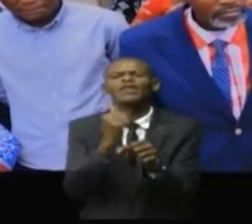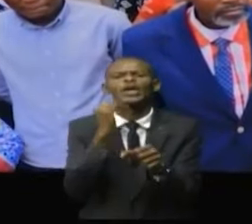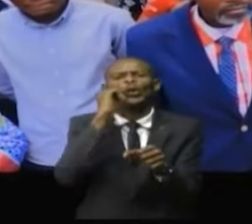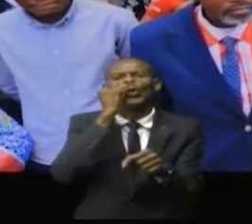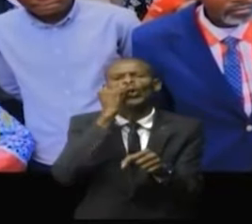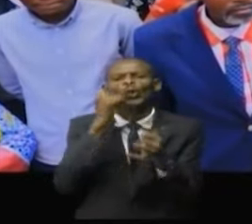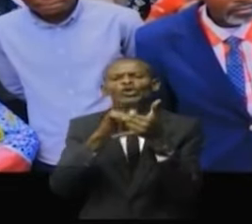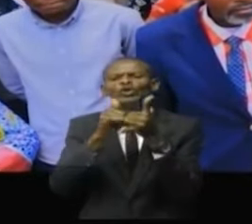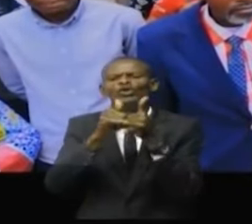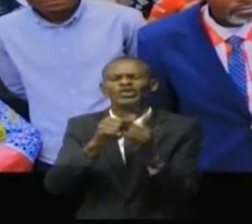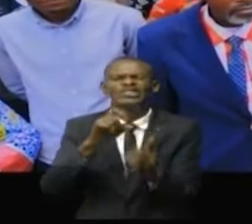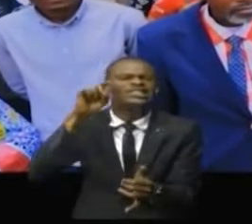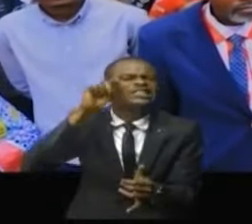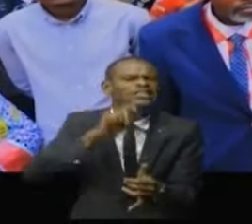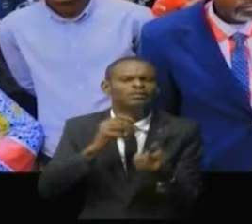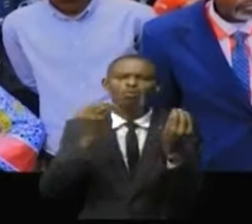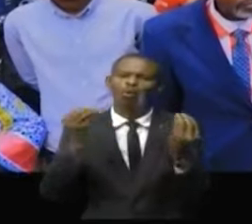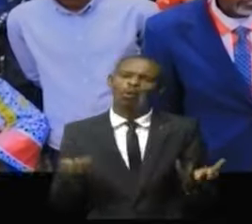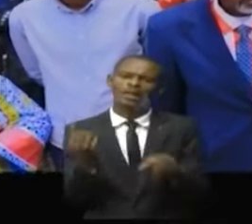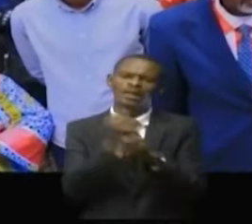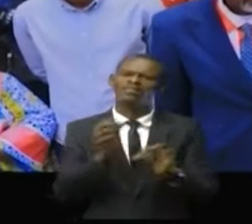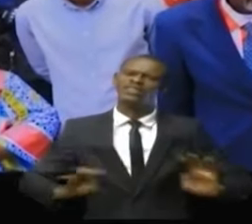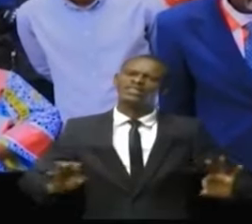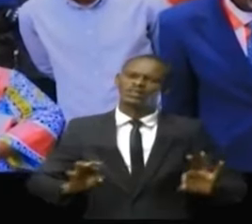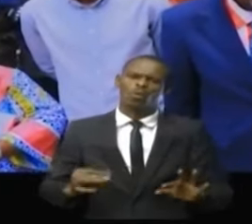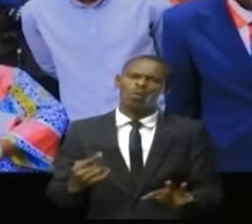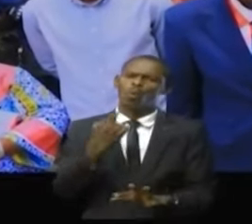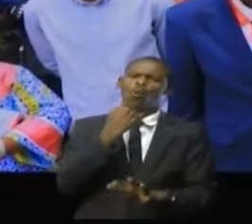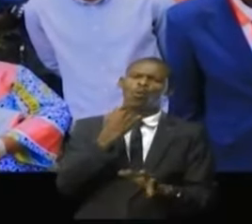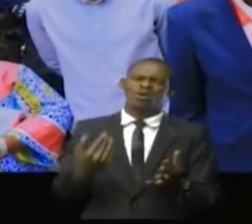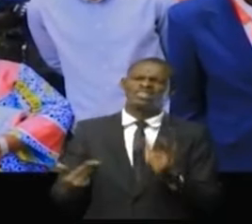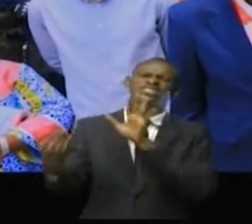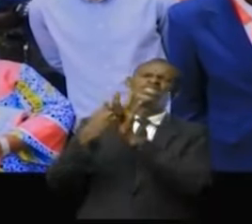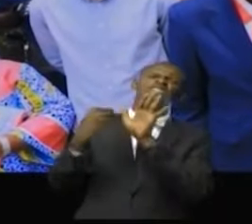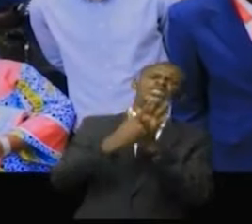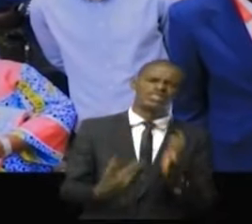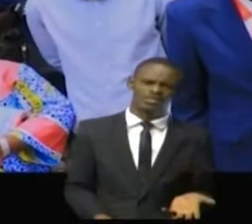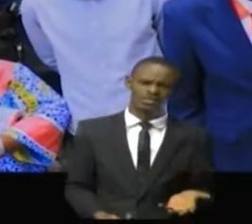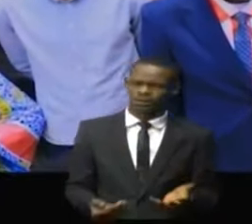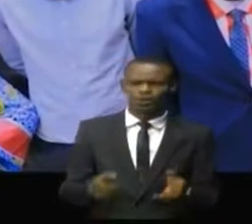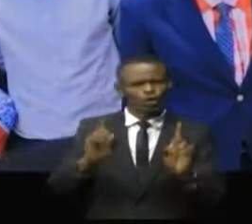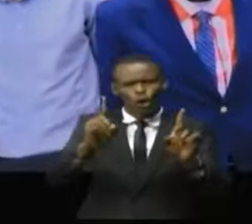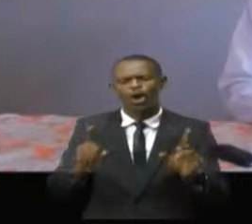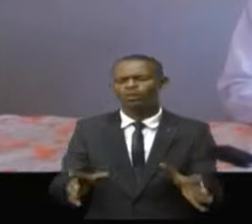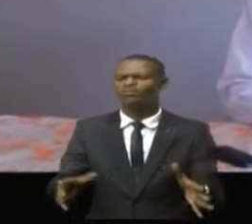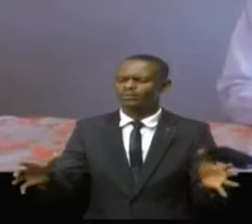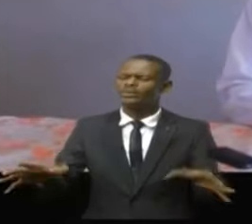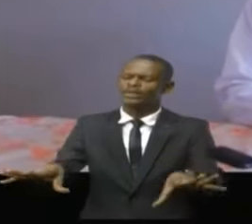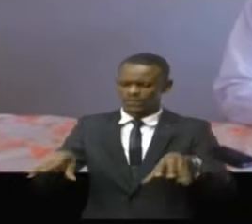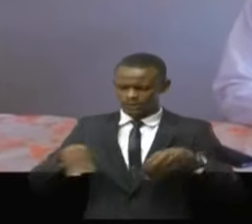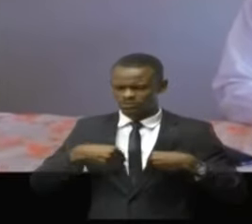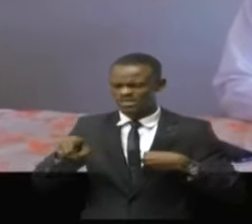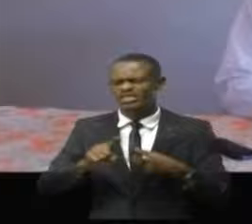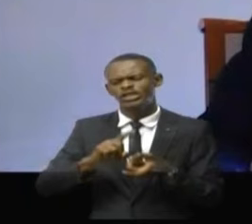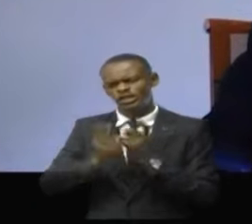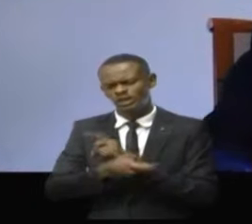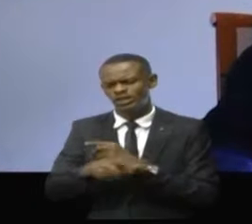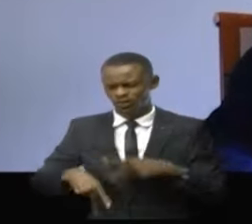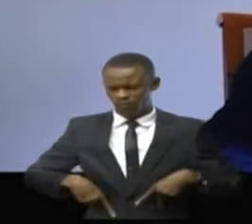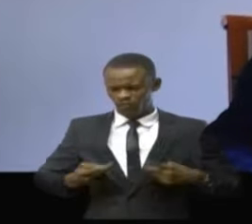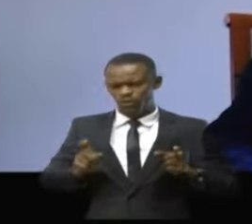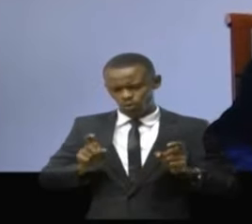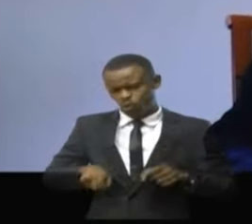sont très utiles. Nos sœurs ont déjà accepté de changer leur vie. Elles ont besoin de l'encadrement. À vous,